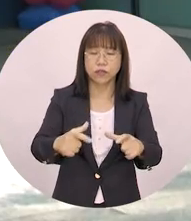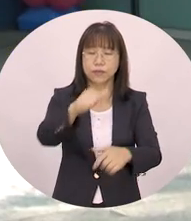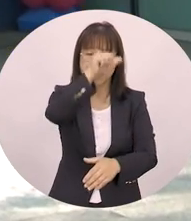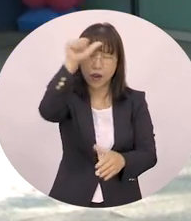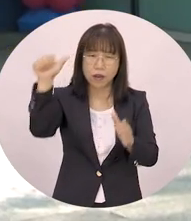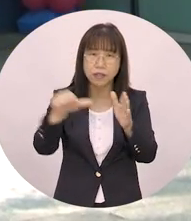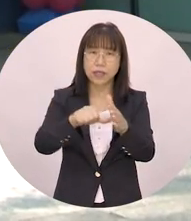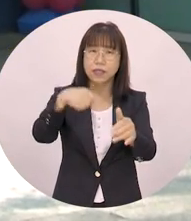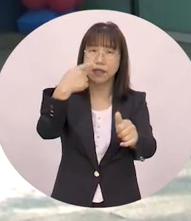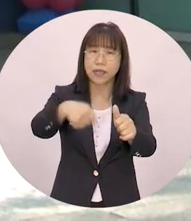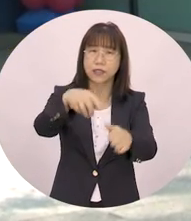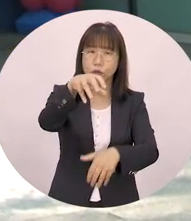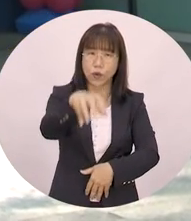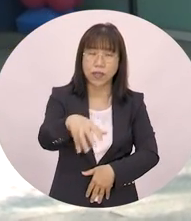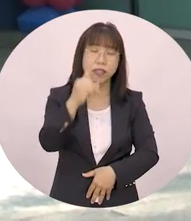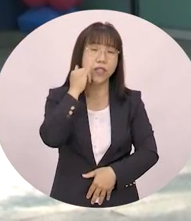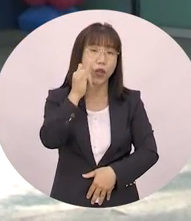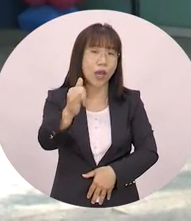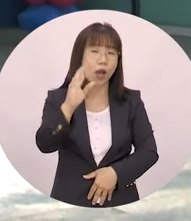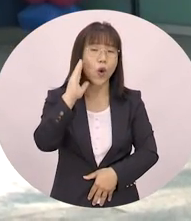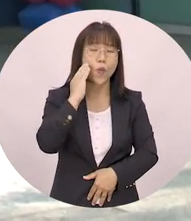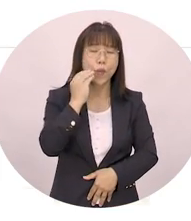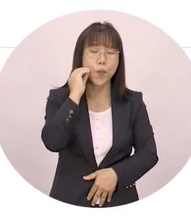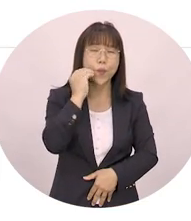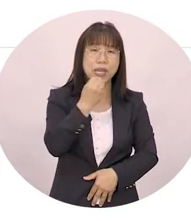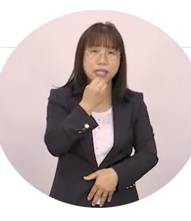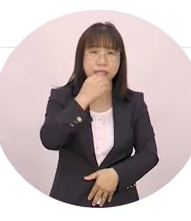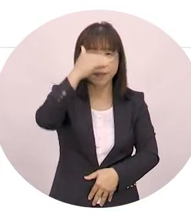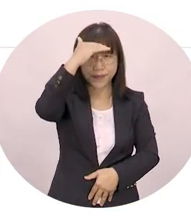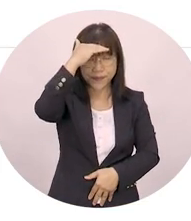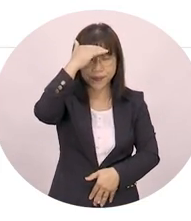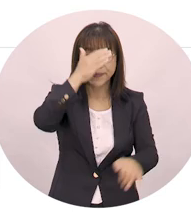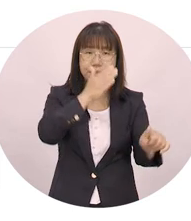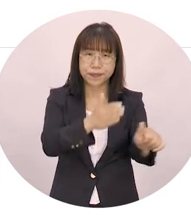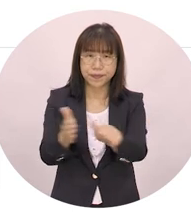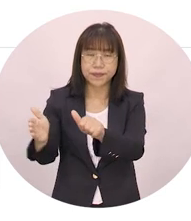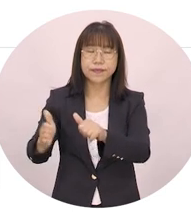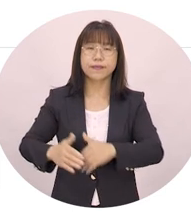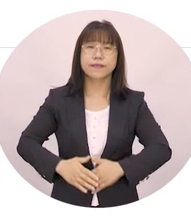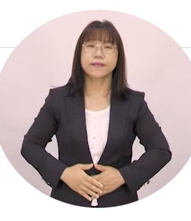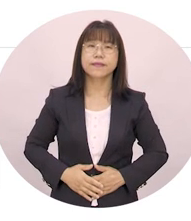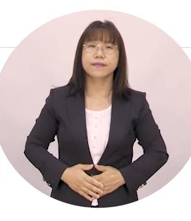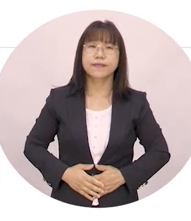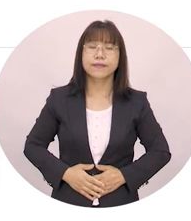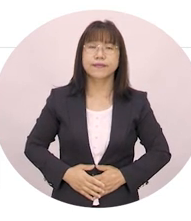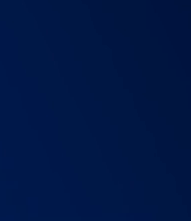내용은 강서구 평생학습관으로 전화하거나 홈페이지를 참고하면 됩니다.